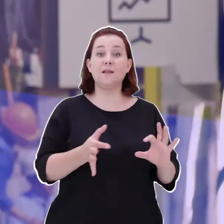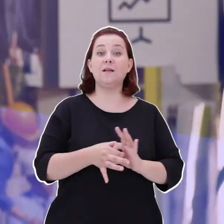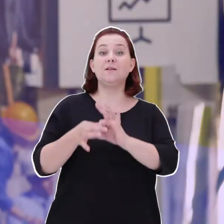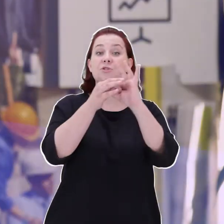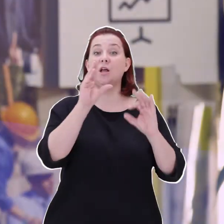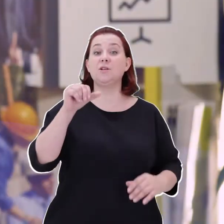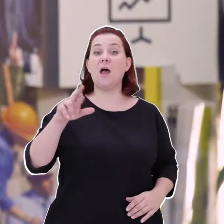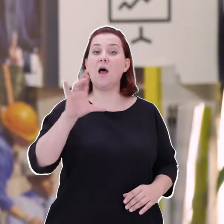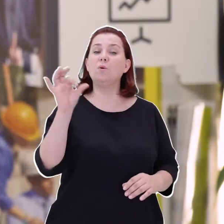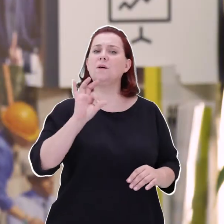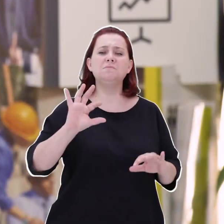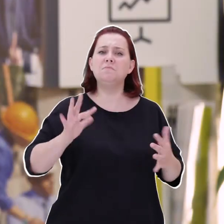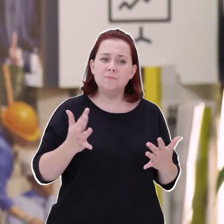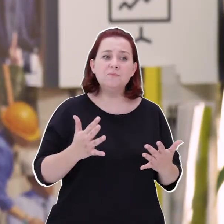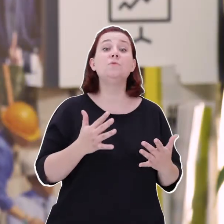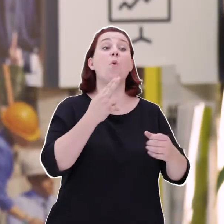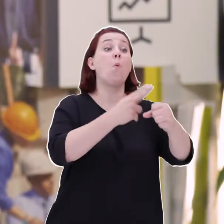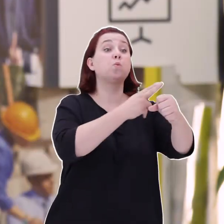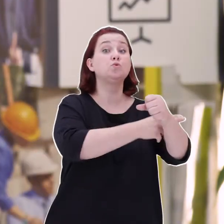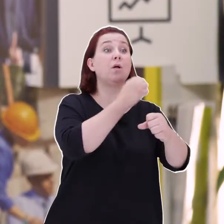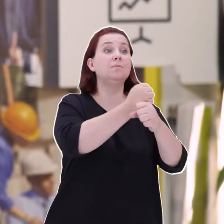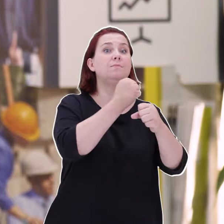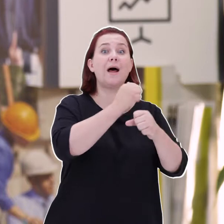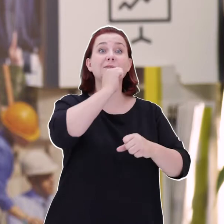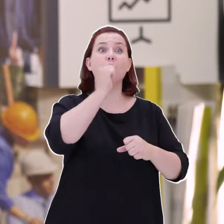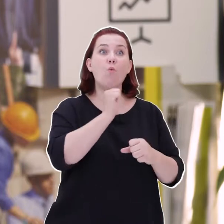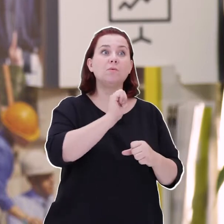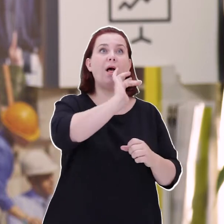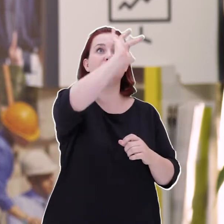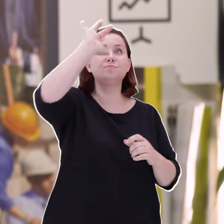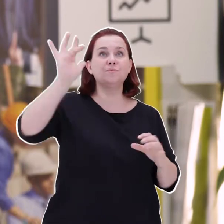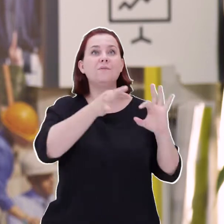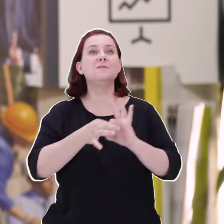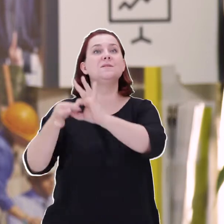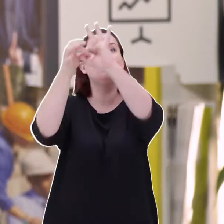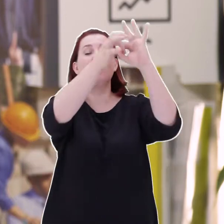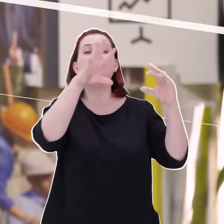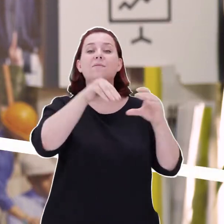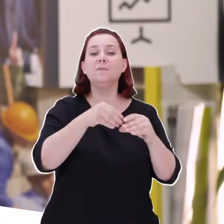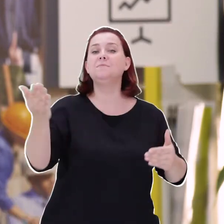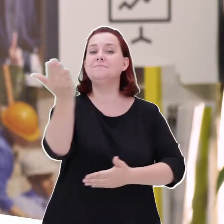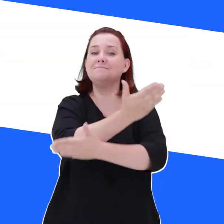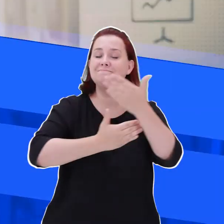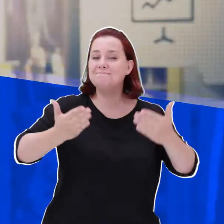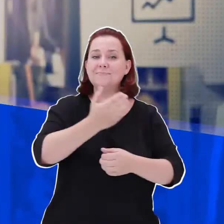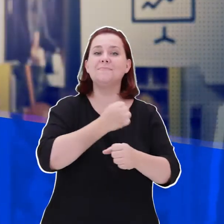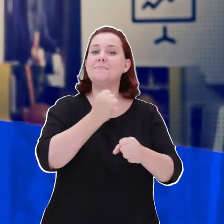Sieć EURES to sieć urzędów pracy z krajów Unii Europejskiej, które współpracują ze sobą w zakresie wymiany ofert pracy i podań o